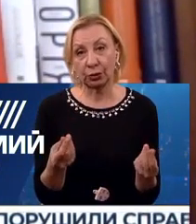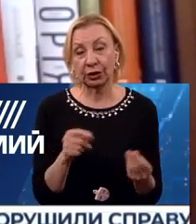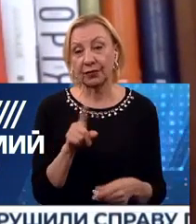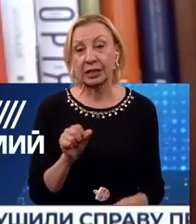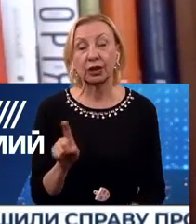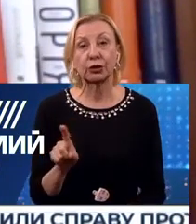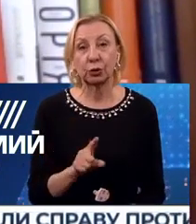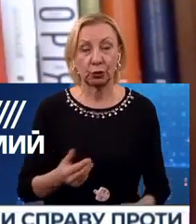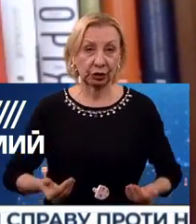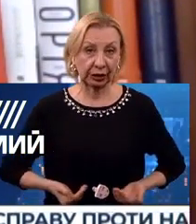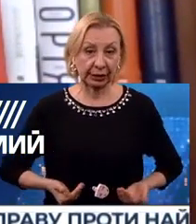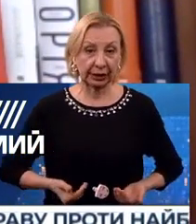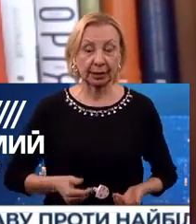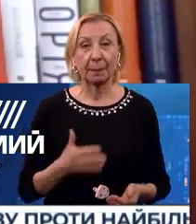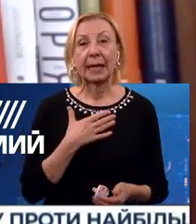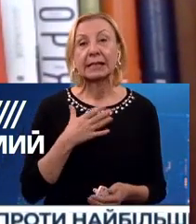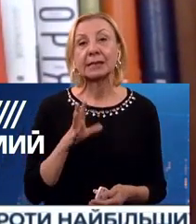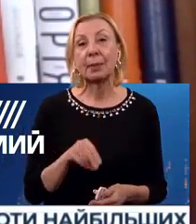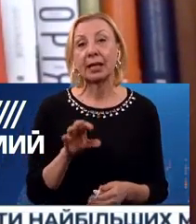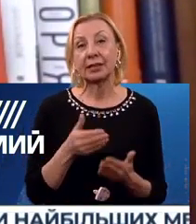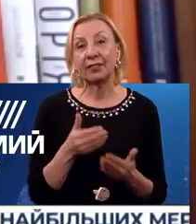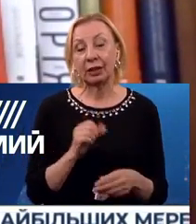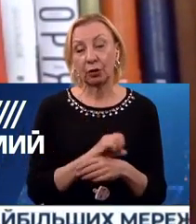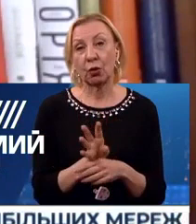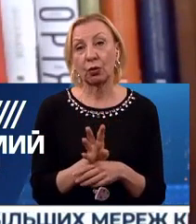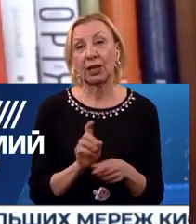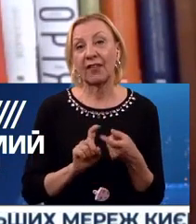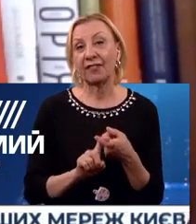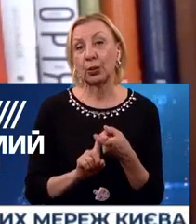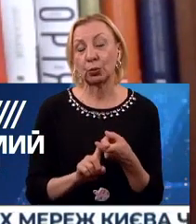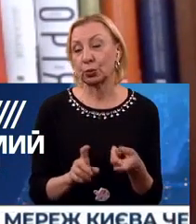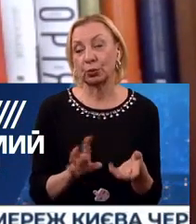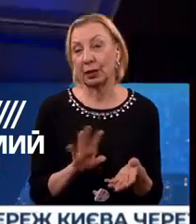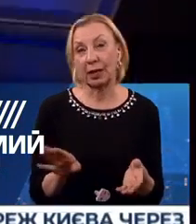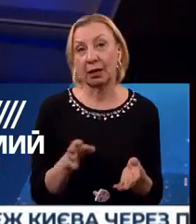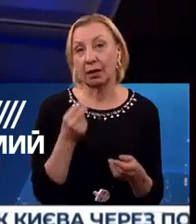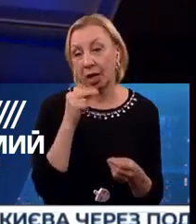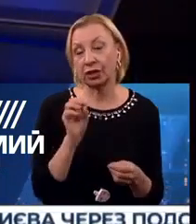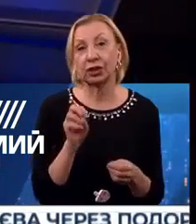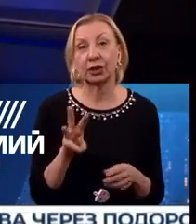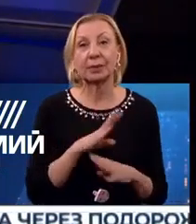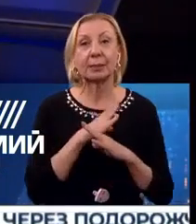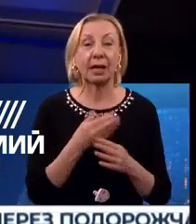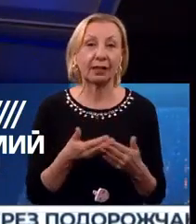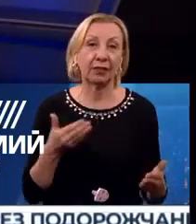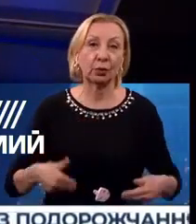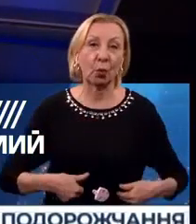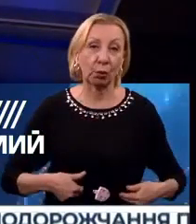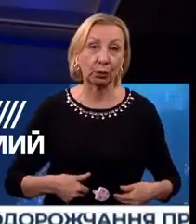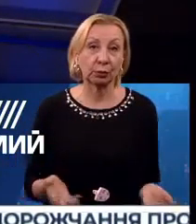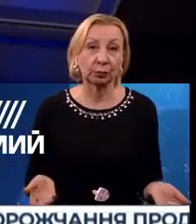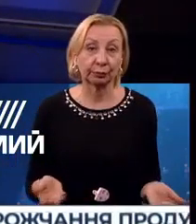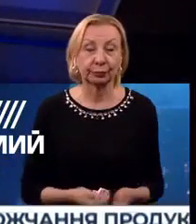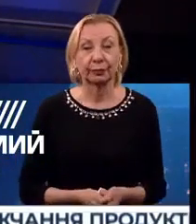жити, ні на карантині. Смерть від коронавірусу нічим не краще, ніж смерть від голоду. голоду, коли у людини не буде чим годувати